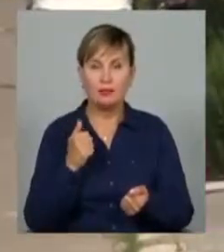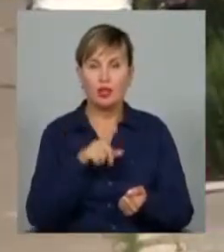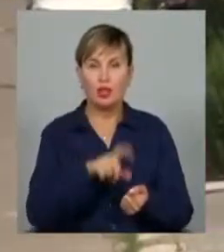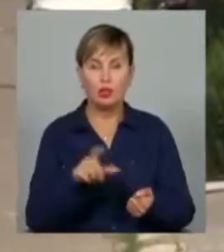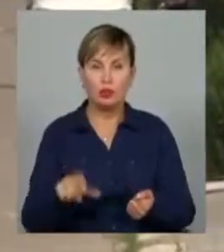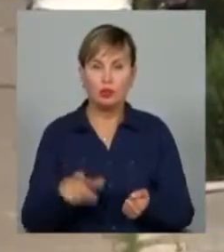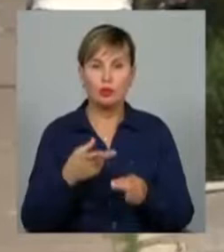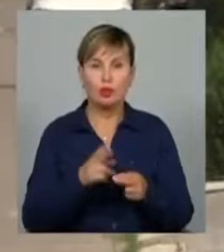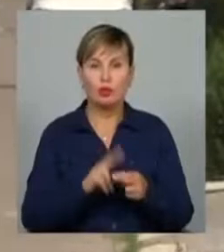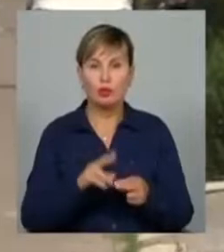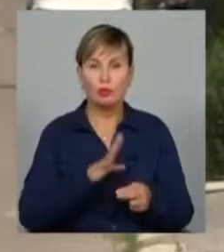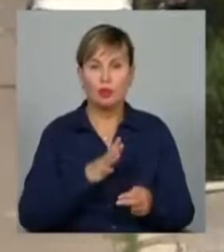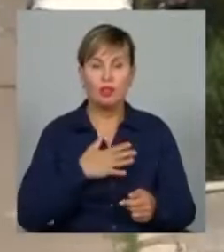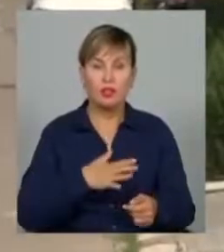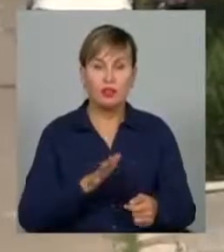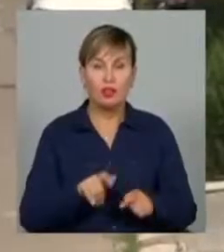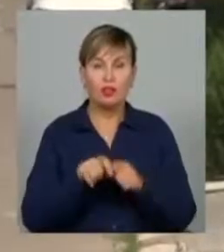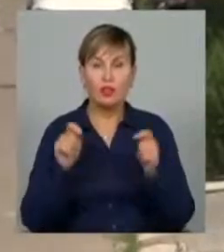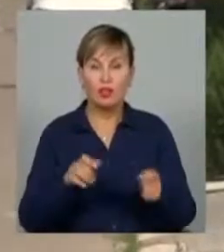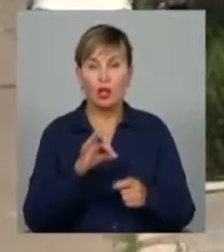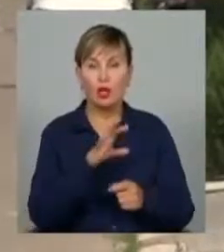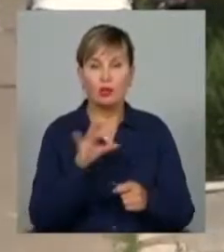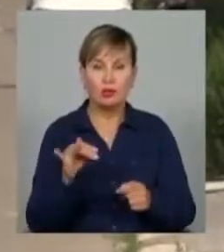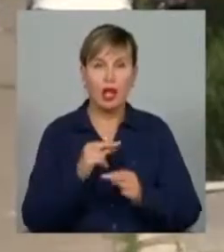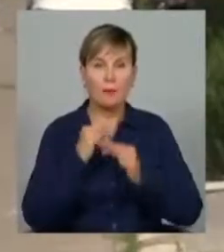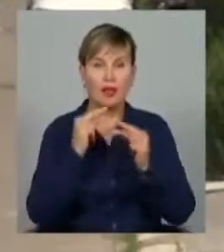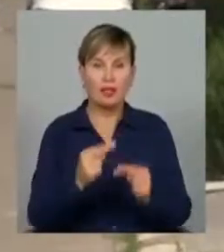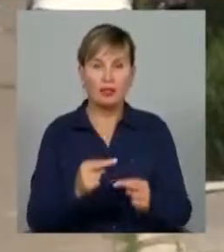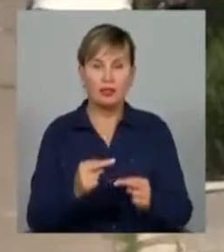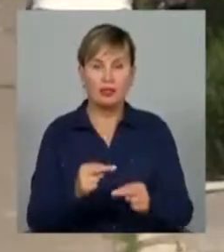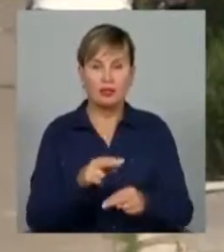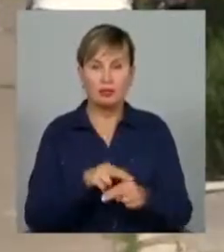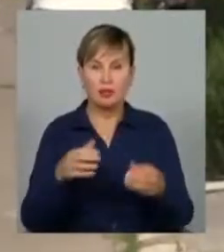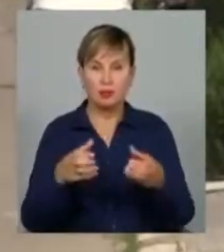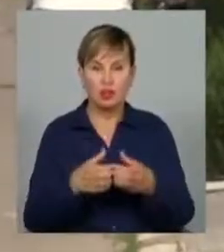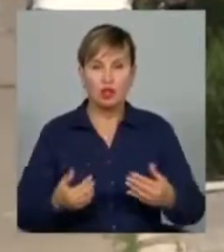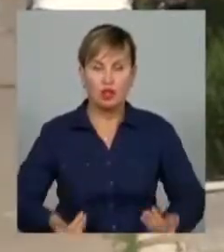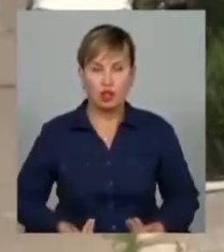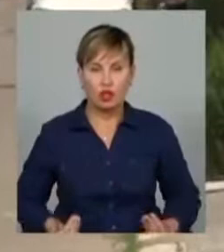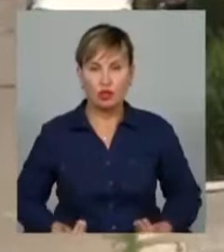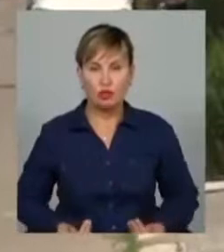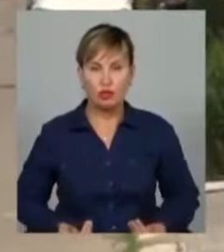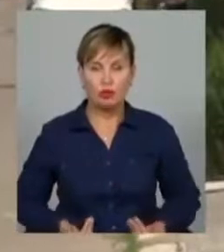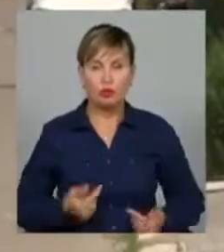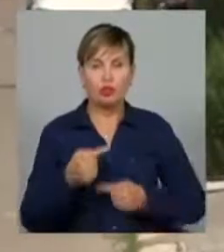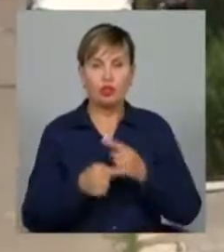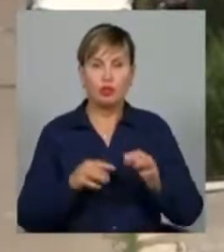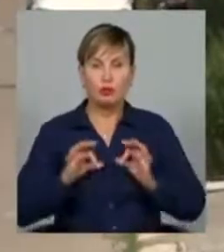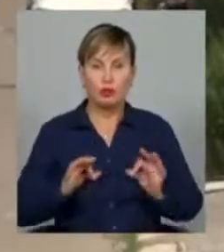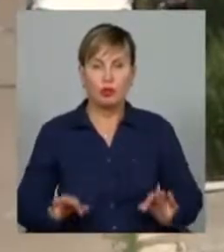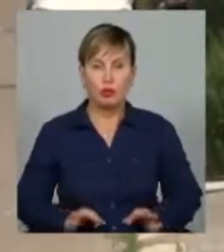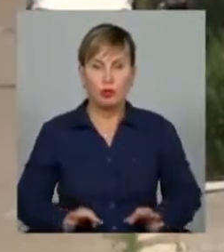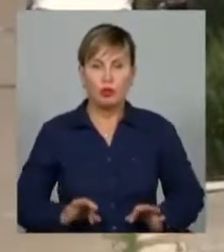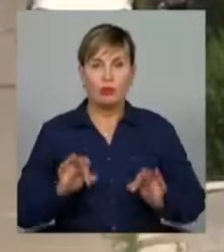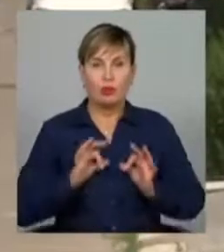люди, которые были недовольны созданием ОСИ, они обратились в инспекцию, жилищную инспекцию через прокуратуру. Прокуратура